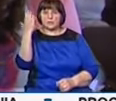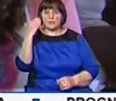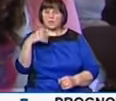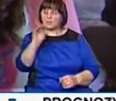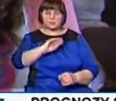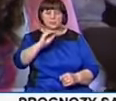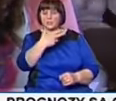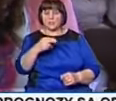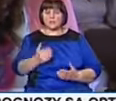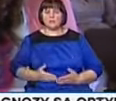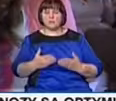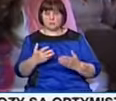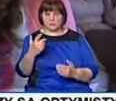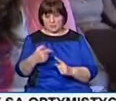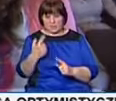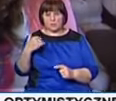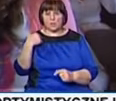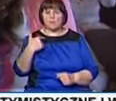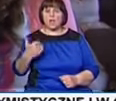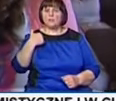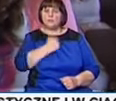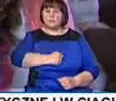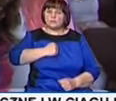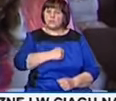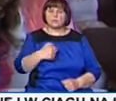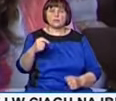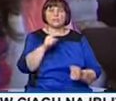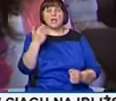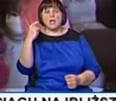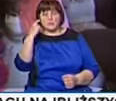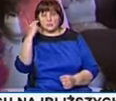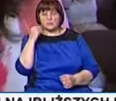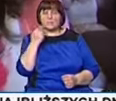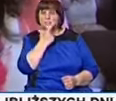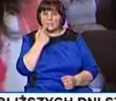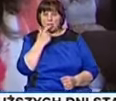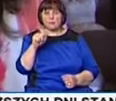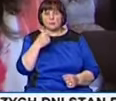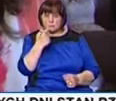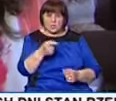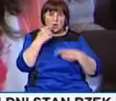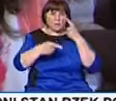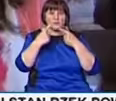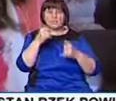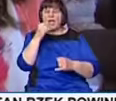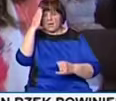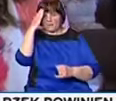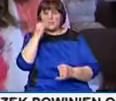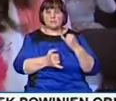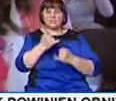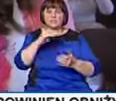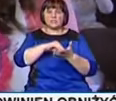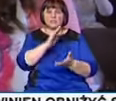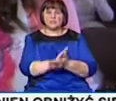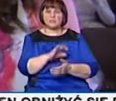jeszcze urodziłam i było mi przykro, że nie usłyszałam to z jego ust, ale wiedziałam, że jeśli zapiszę to, to